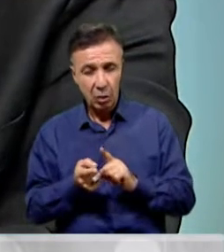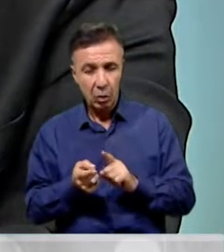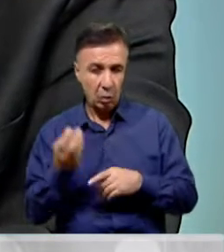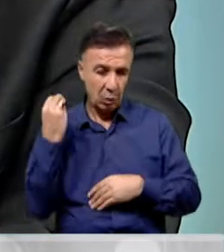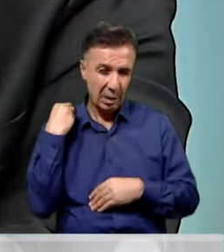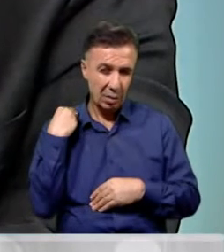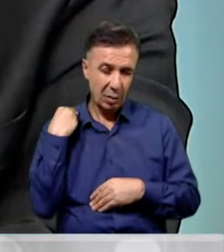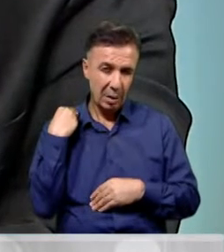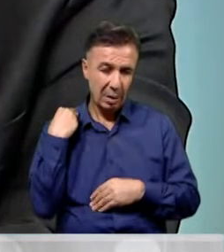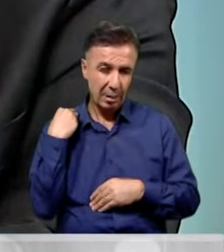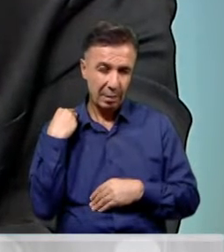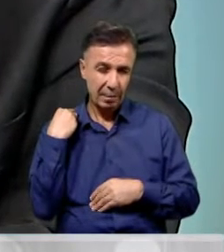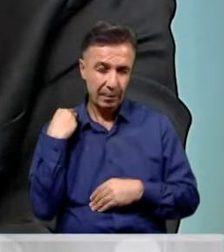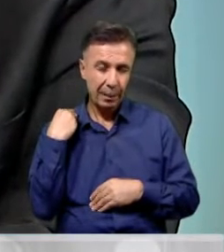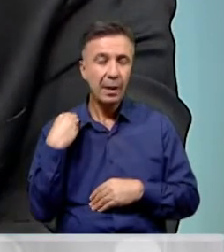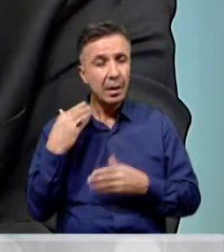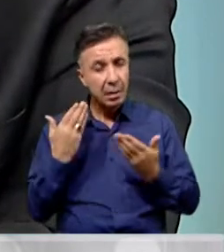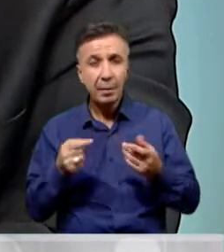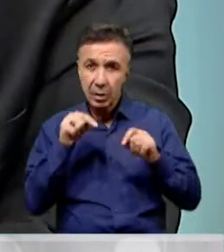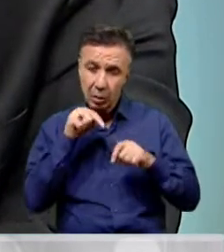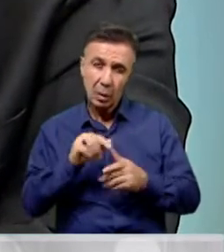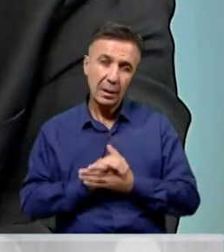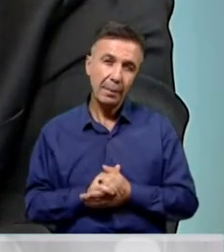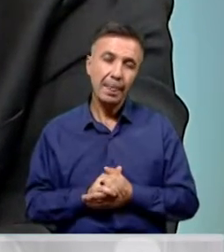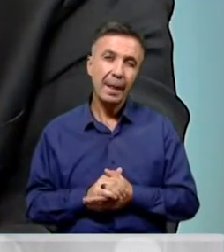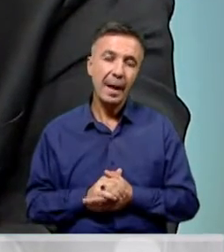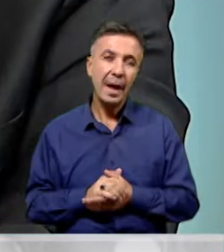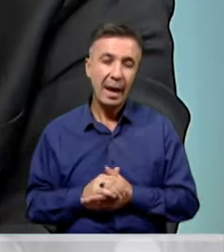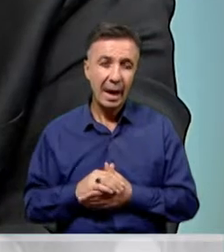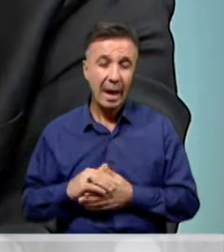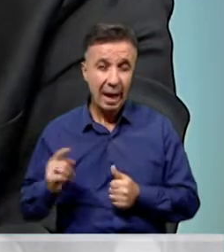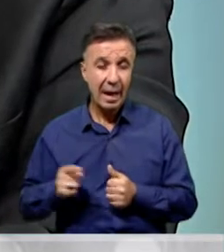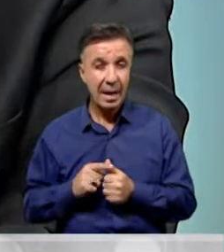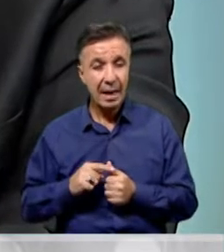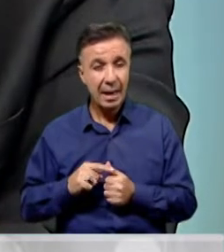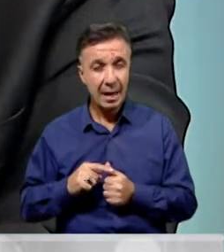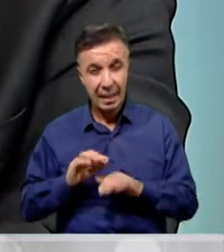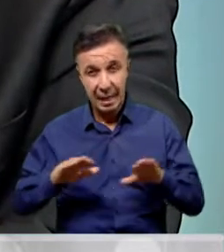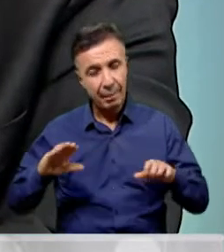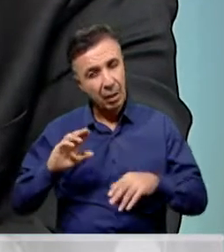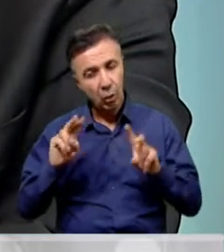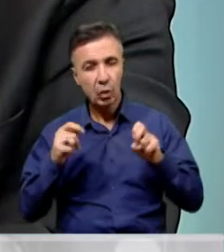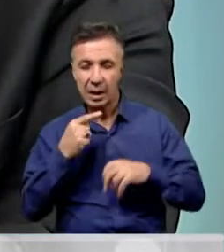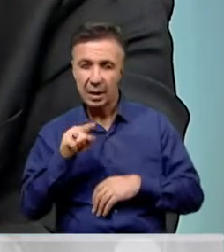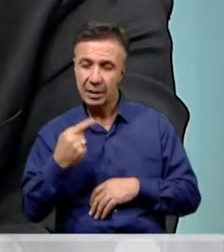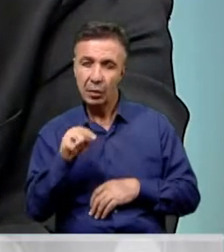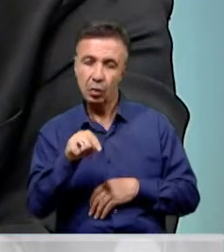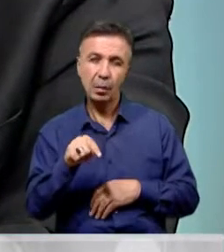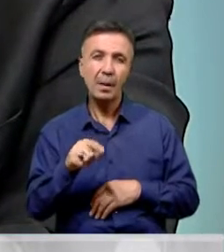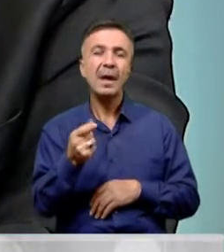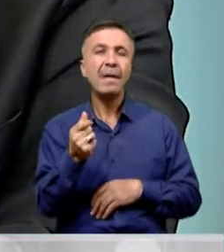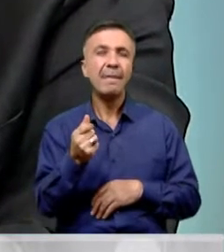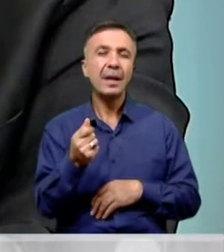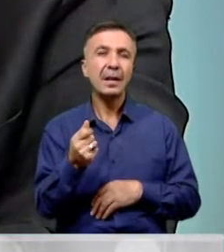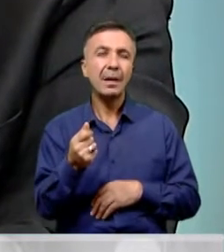alacağım diyor Tabii ki burada en temel konuşulan şey şudur Fiyatta bir belirsizlik